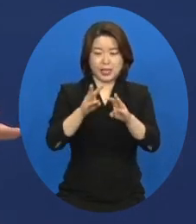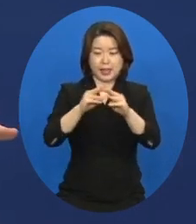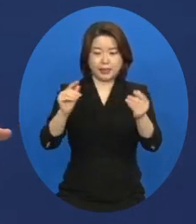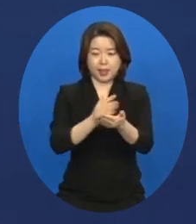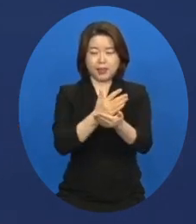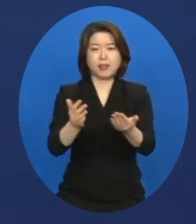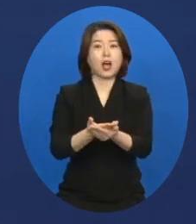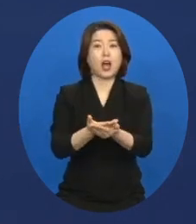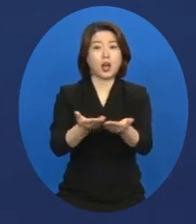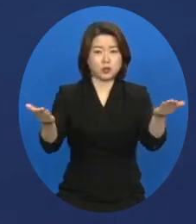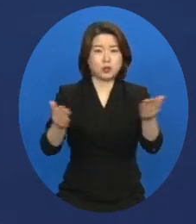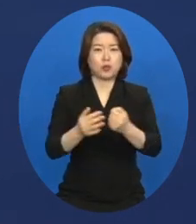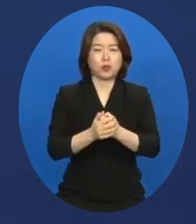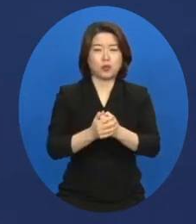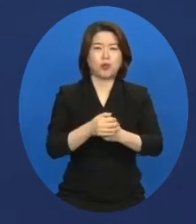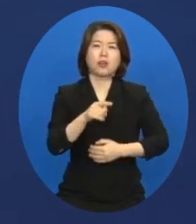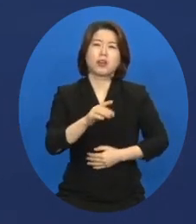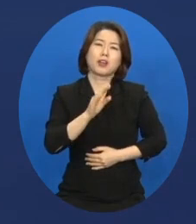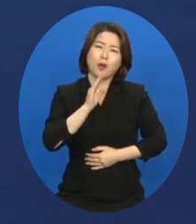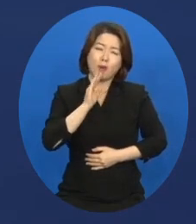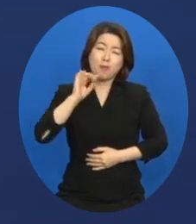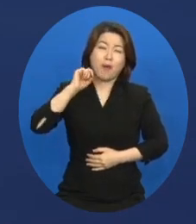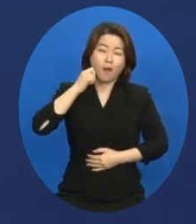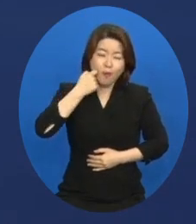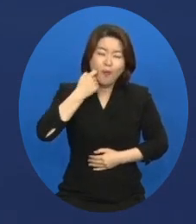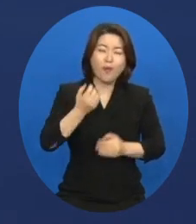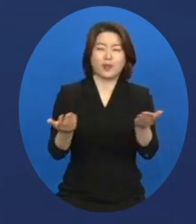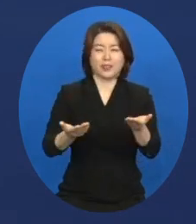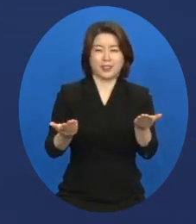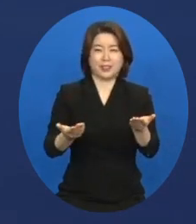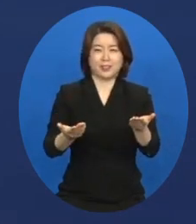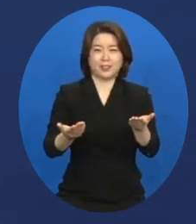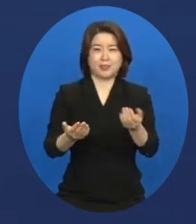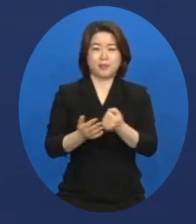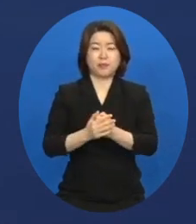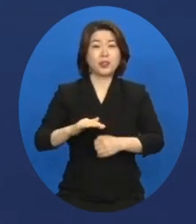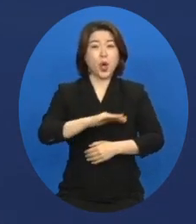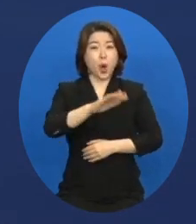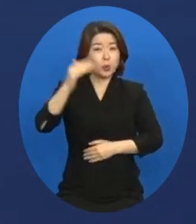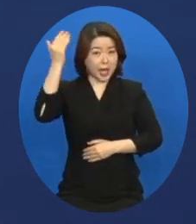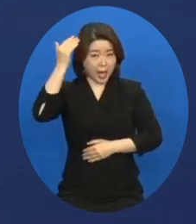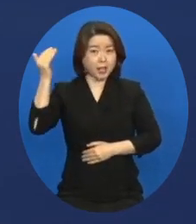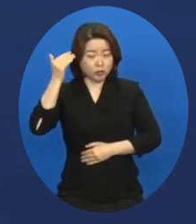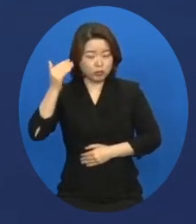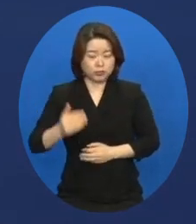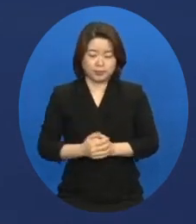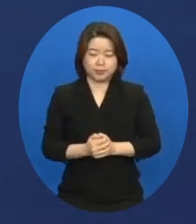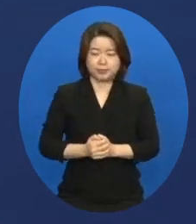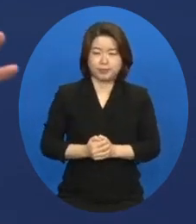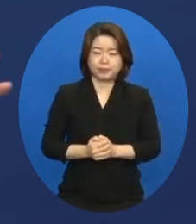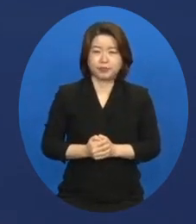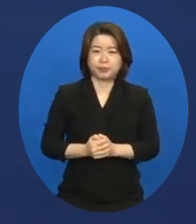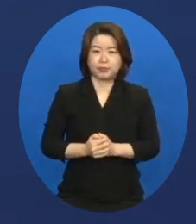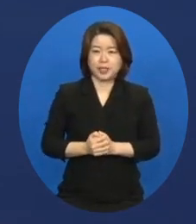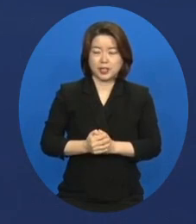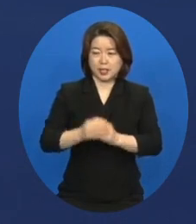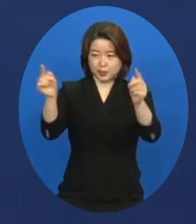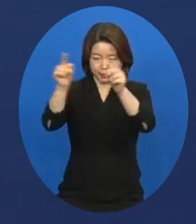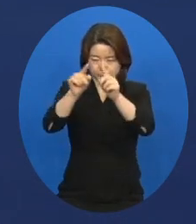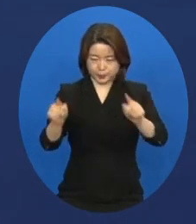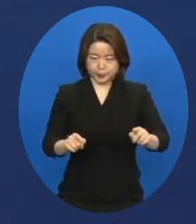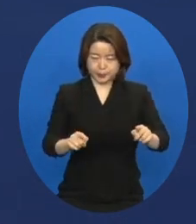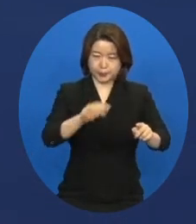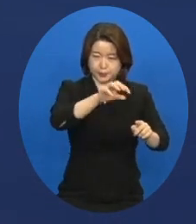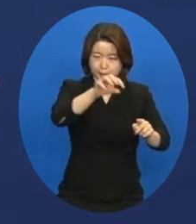되는데 이게 참 어려운 일입니다. 우리나라는 우리나라의 각 도가